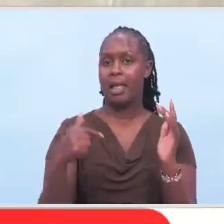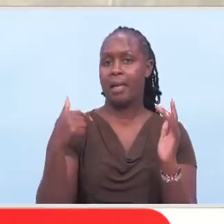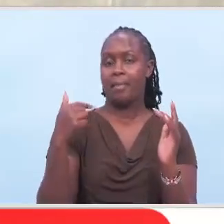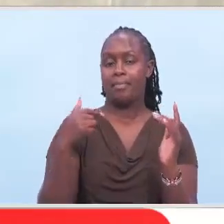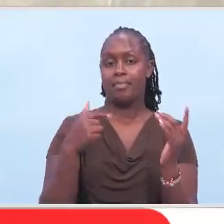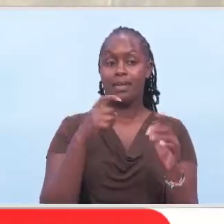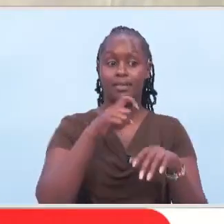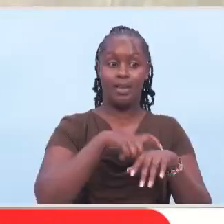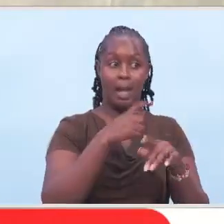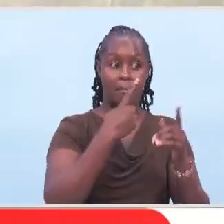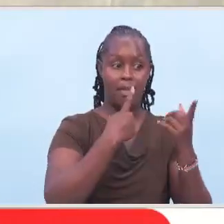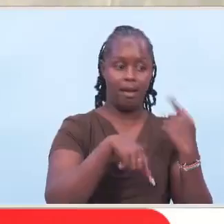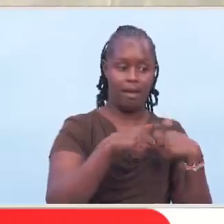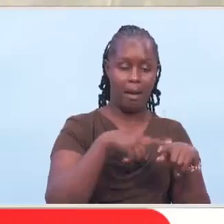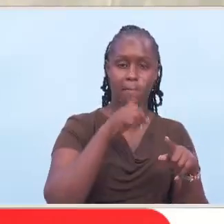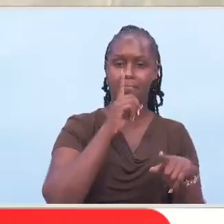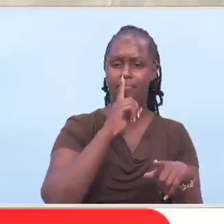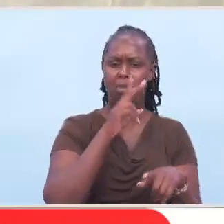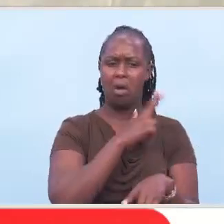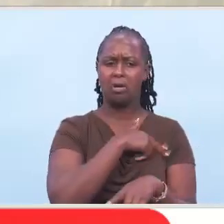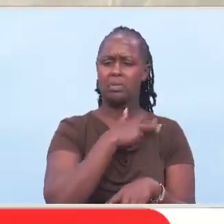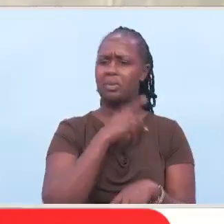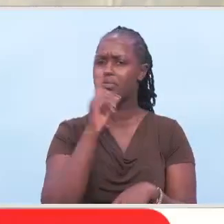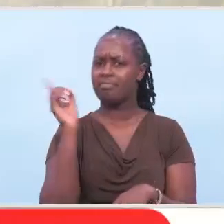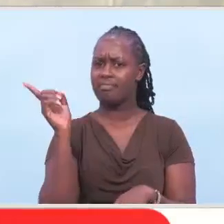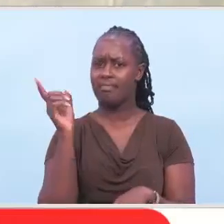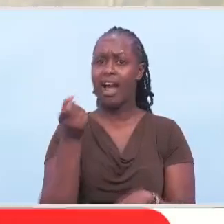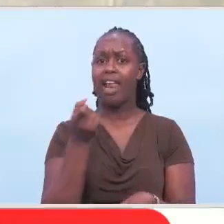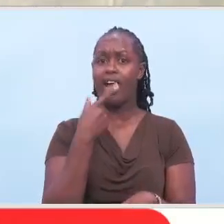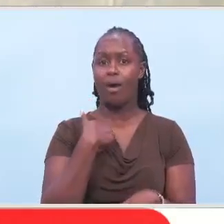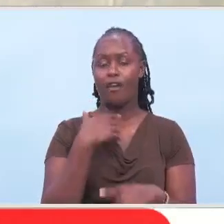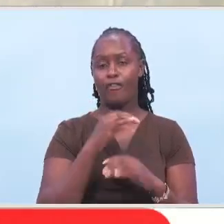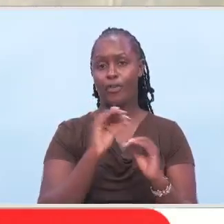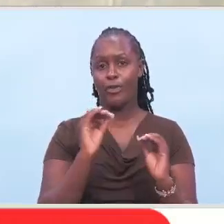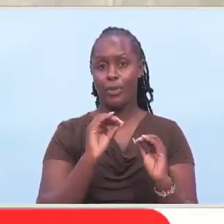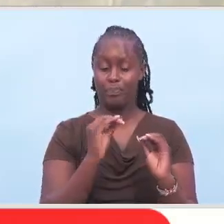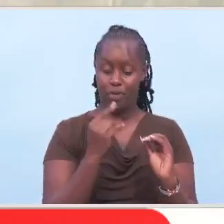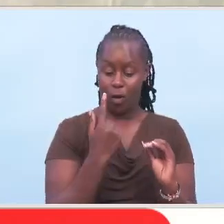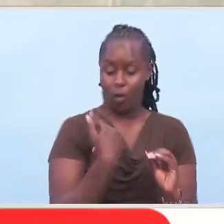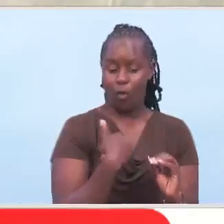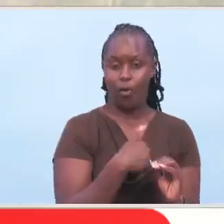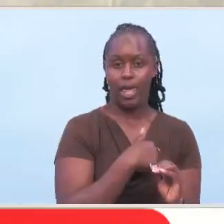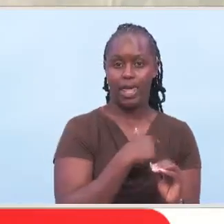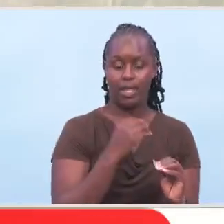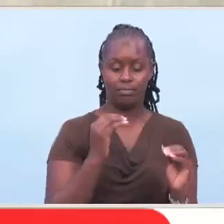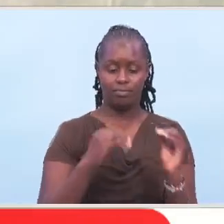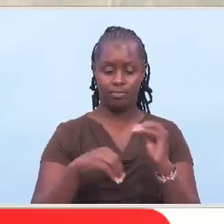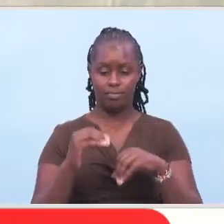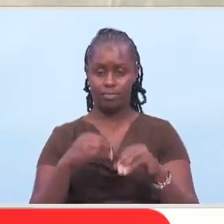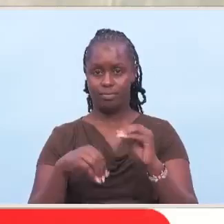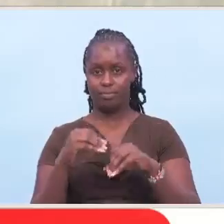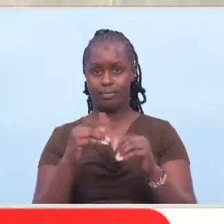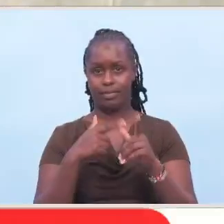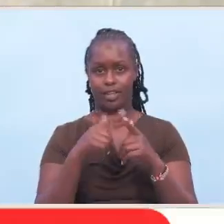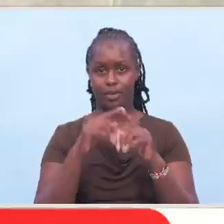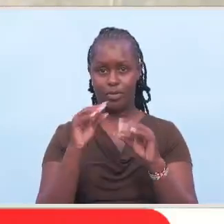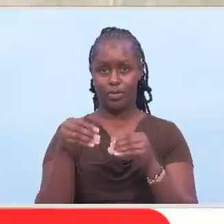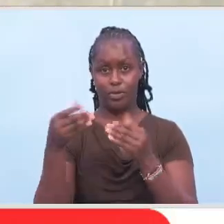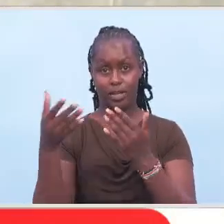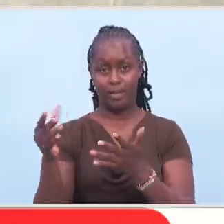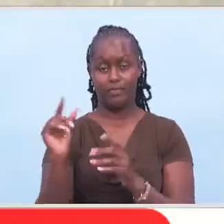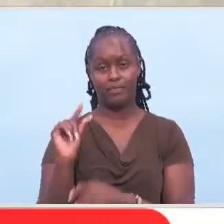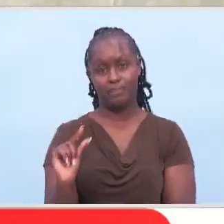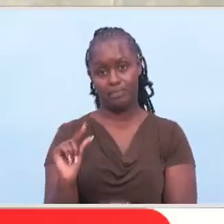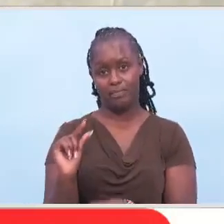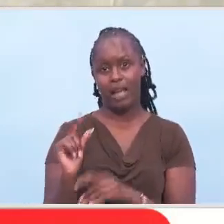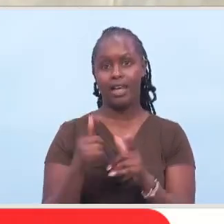amekuja akatuambia hakuna dawa. Sisi wenyewe tujipange, tumpatie hata ingawa niyo pesa kidogo,